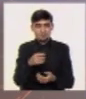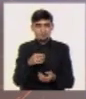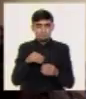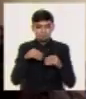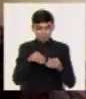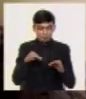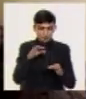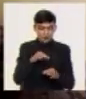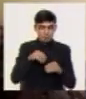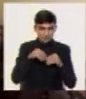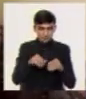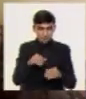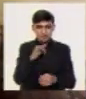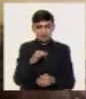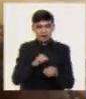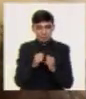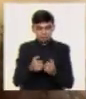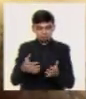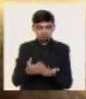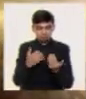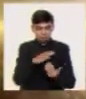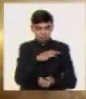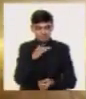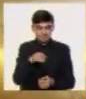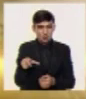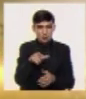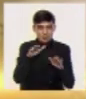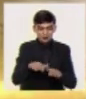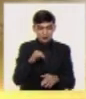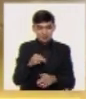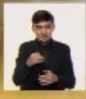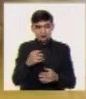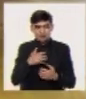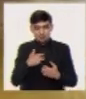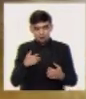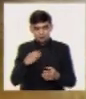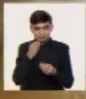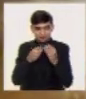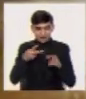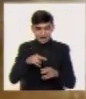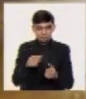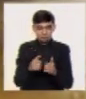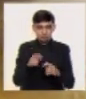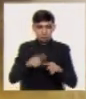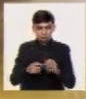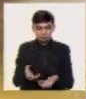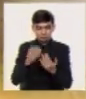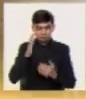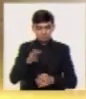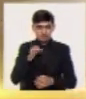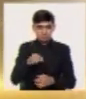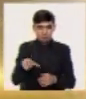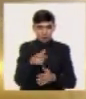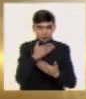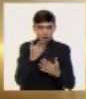қазған. Енді олардың карьердің маңындағы жол мен жайылымға берілген жерді де қазуға жақын қалды дейді. Онсыз да жол